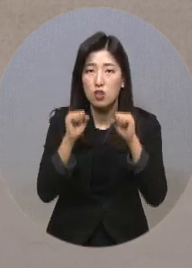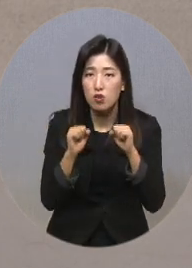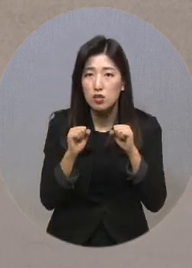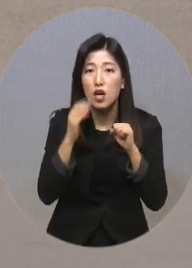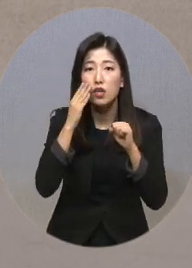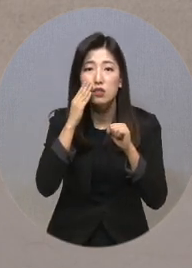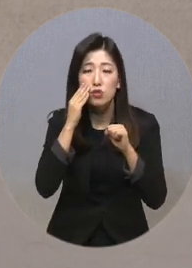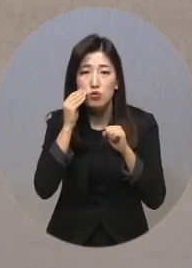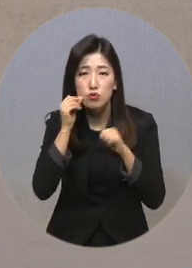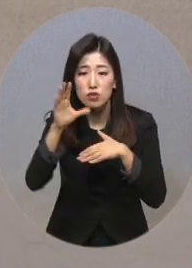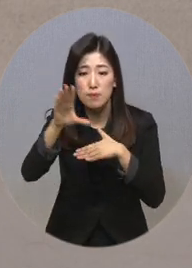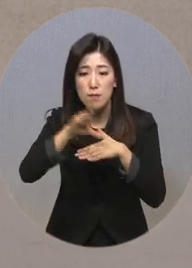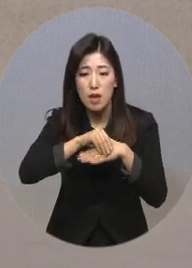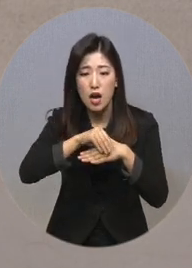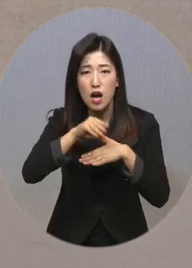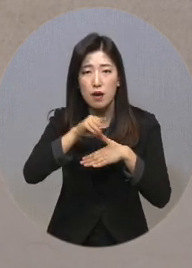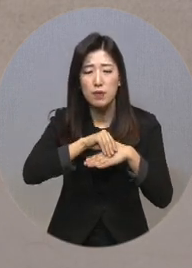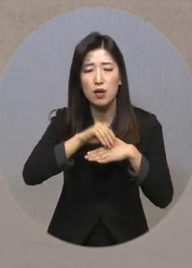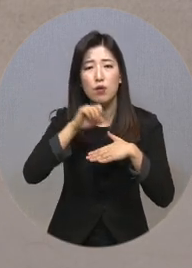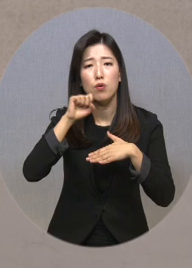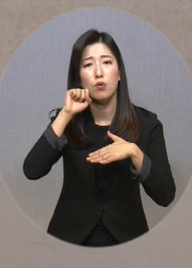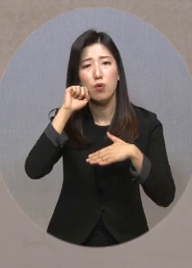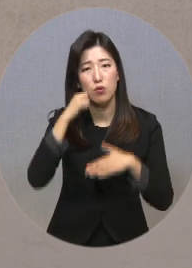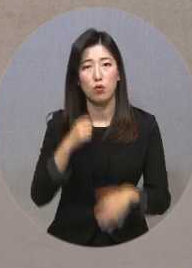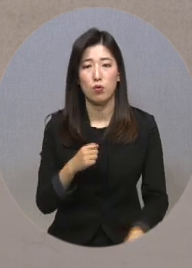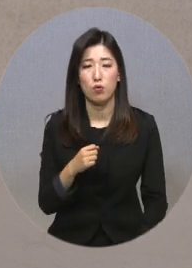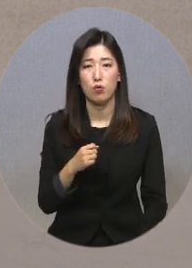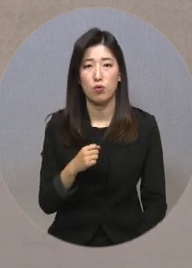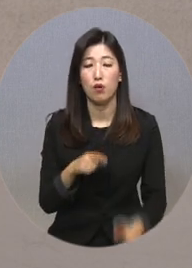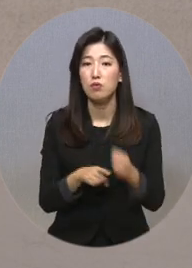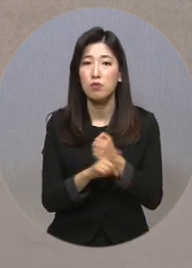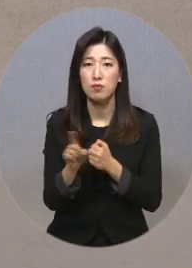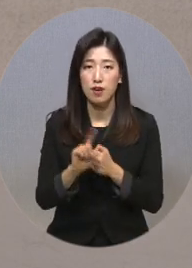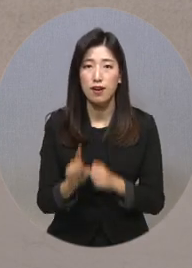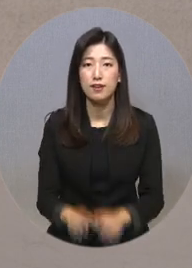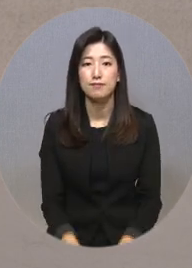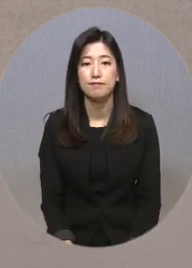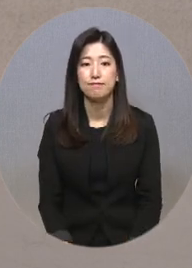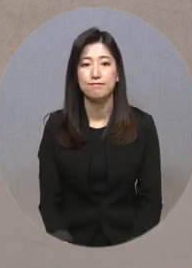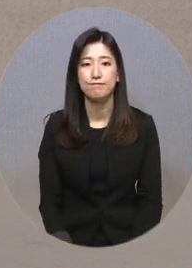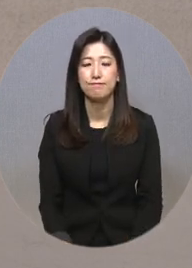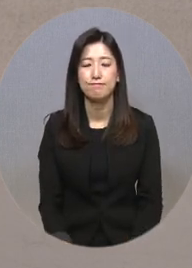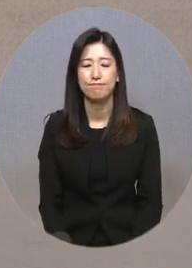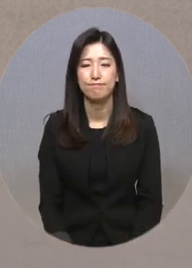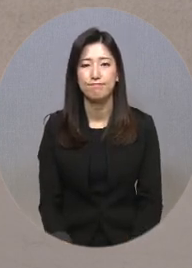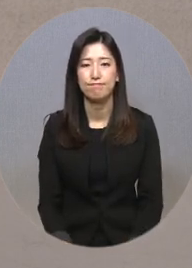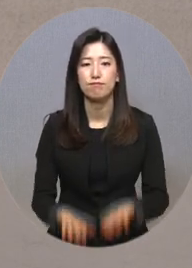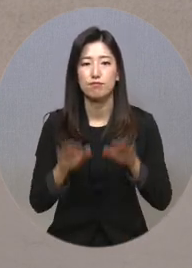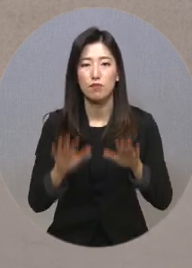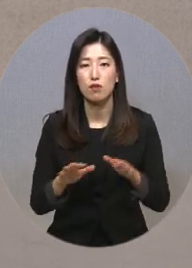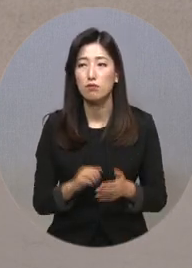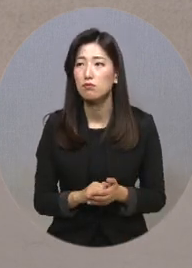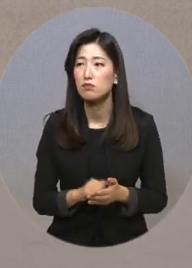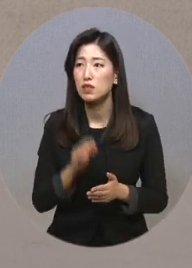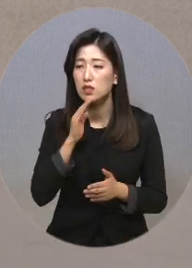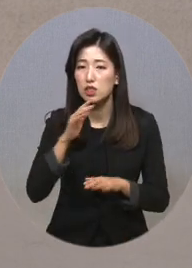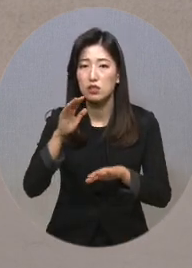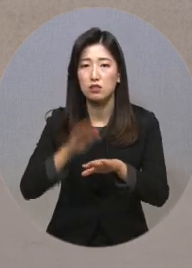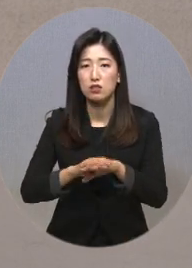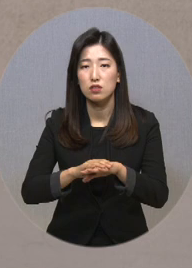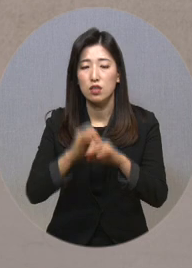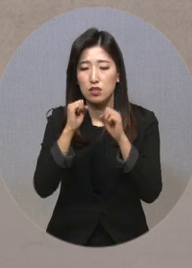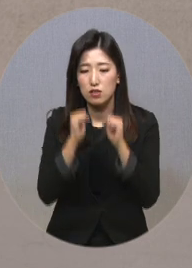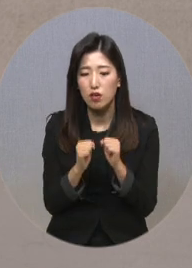있습니다. 왜 어려움을 겪느냐 하면은 현실에 맞지 않는 정착금과 남한